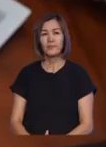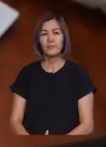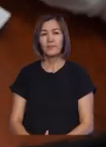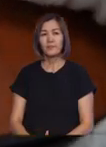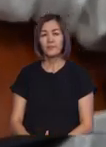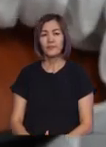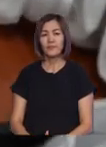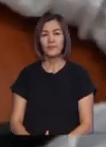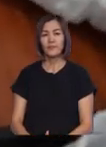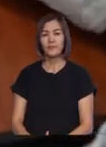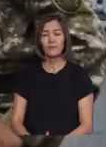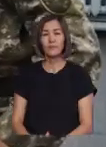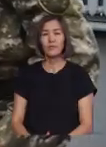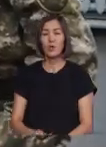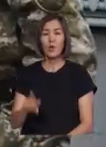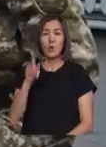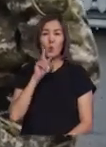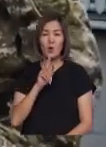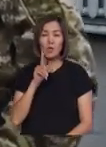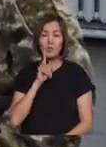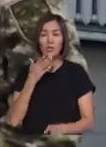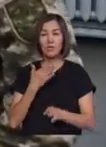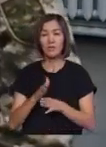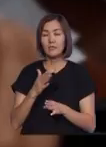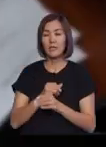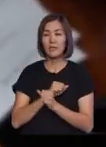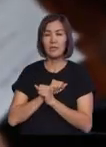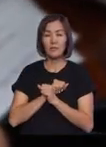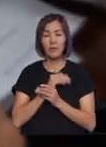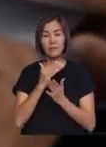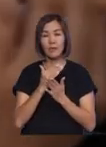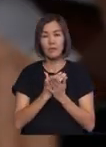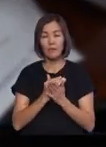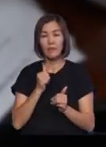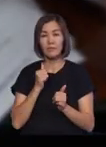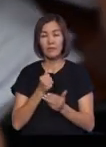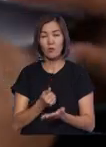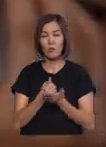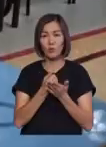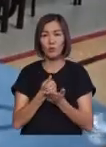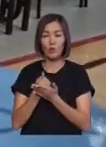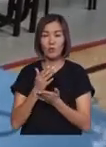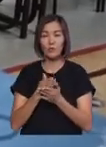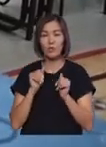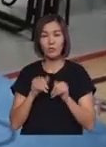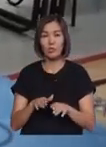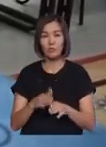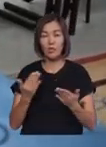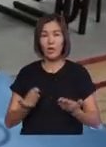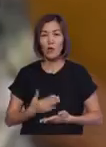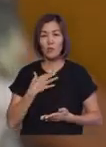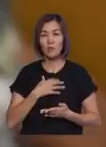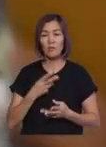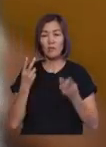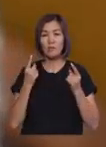Айта кетсек, сарбаздарға арналған мерзімді несиелік демалыс бағдарламасы әр тараптан қолдау тапты. Бұл шешімнің әлеуметтік маңыздылығы